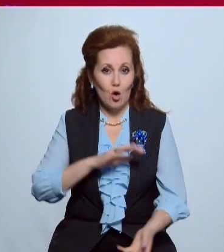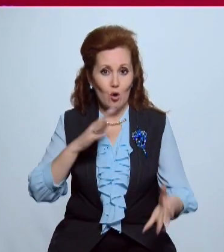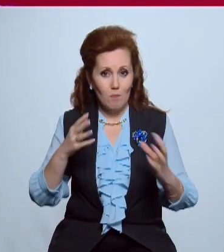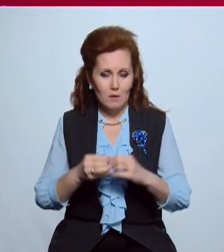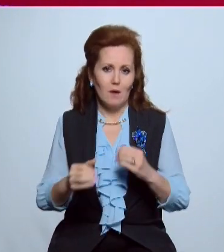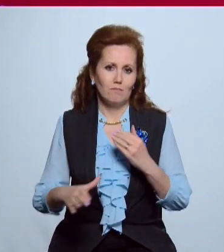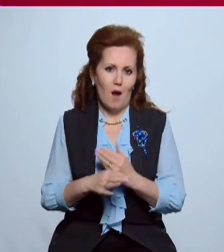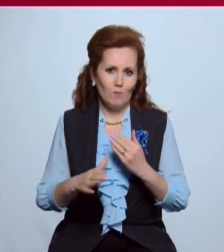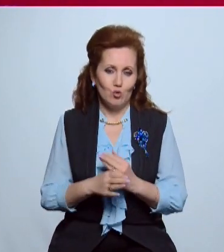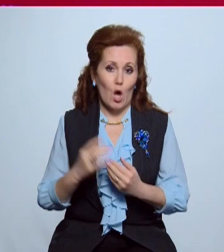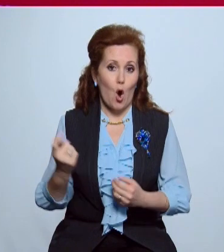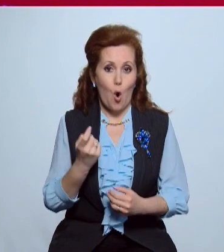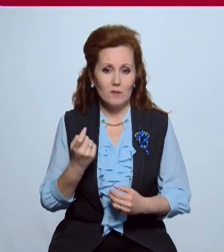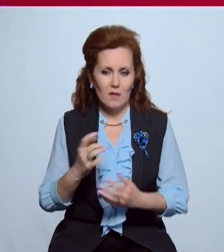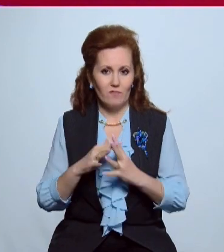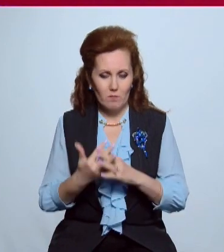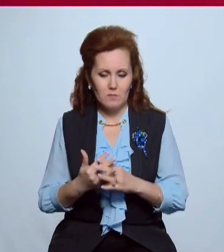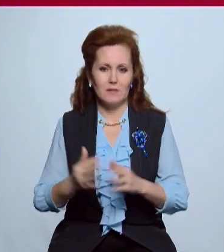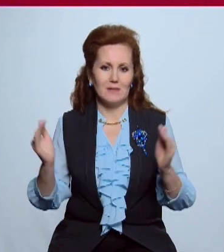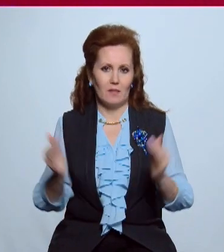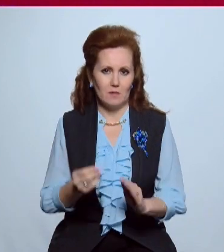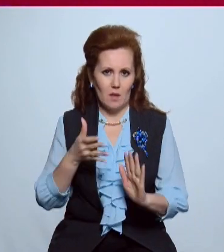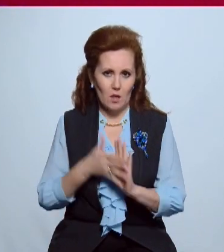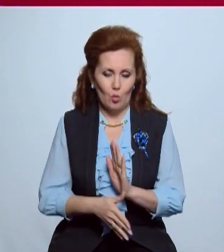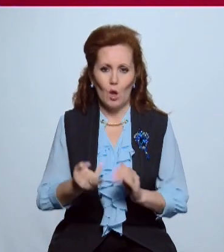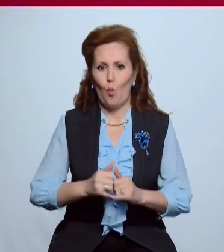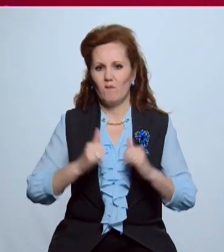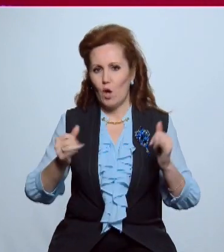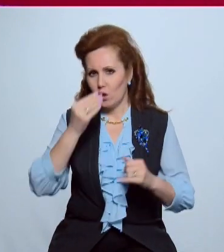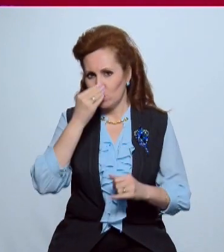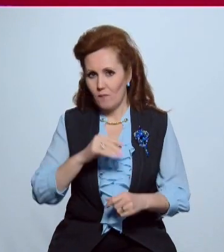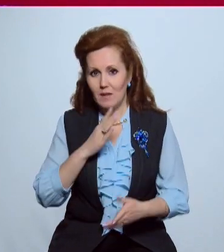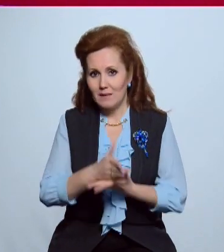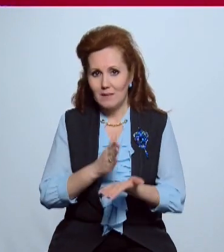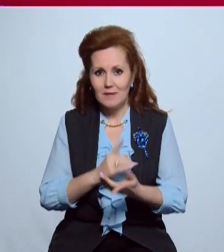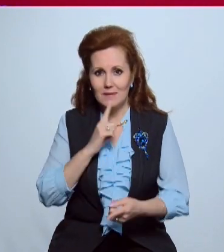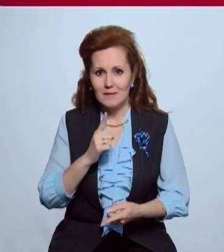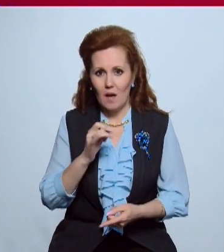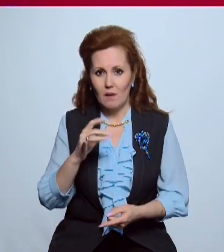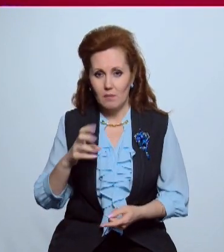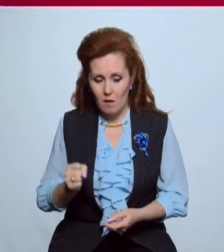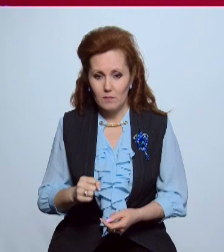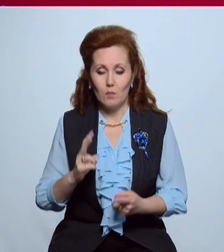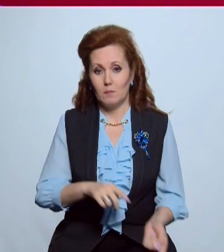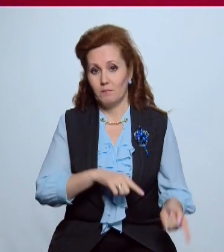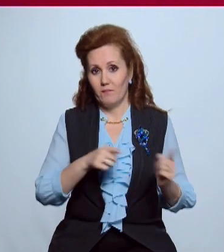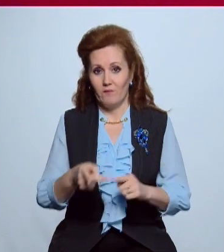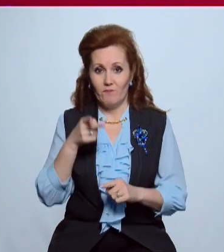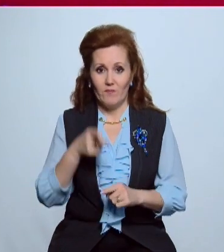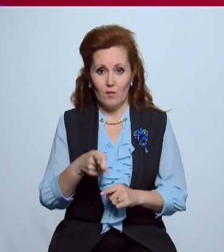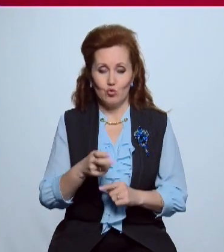значительно снизить расходы и улучшить качество зерна. Субсидии предоставят тем, кто уже перевел на газ свои комплексы в 2019